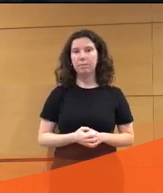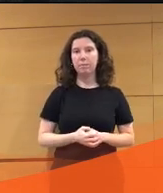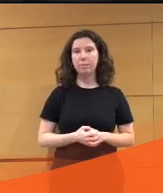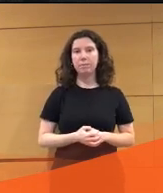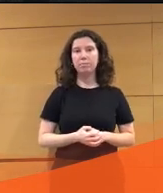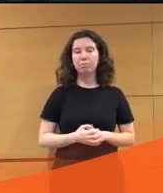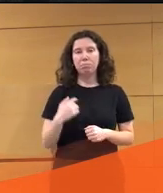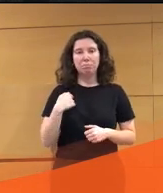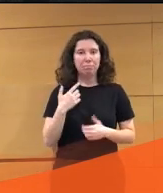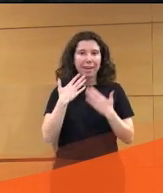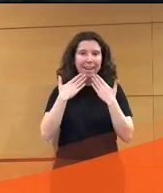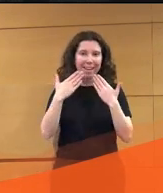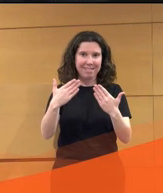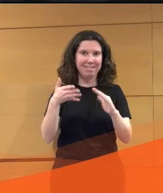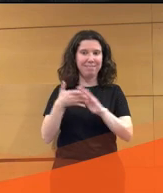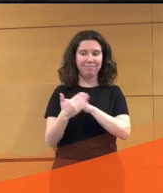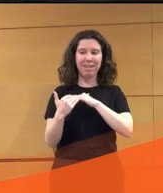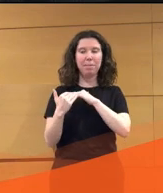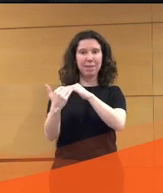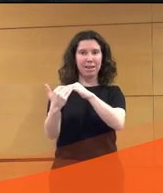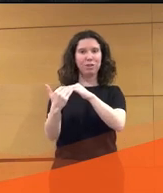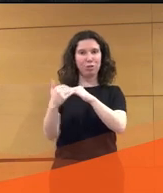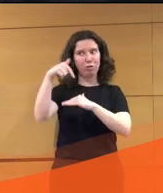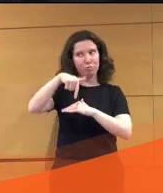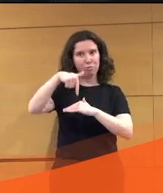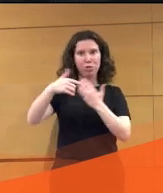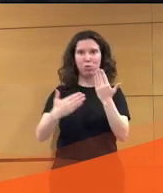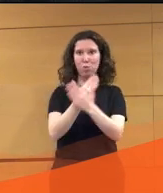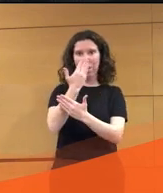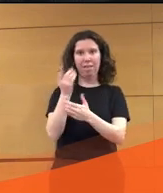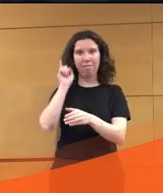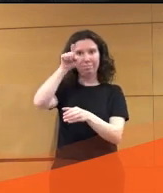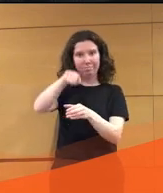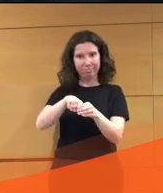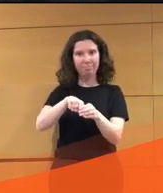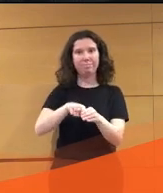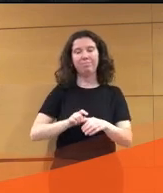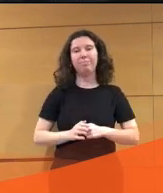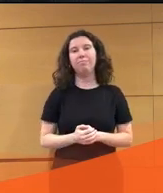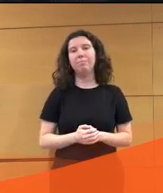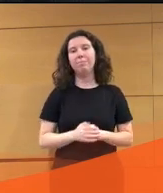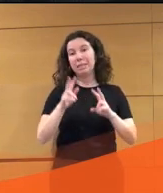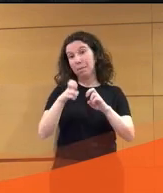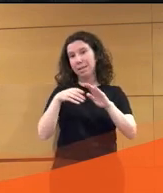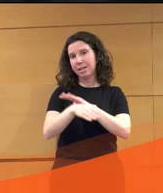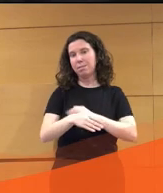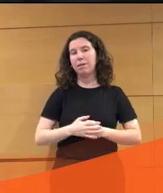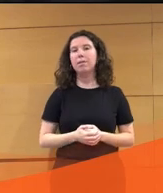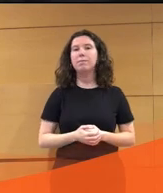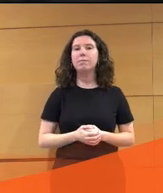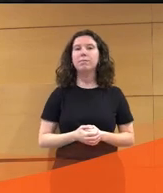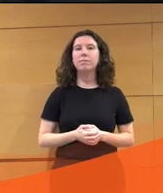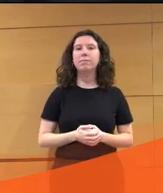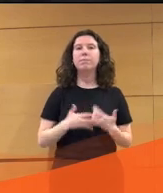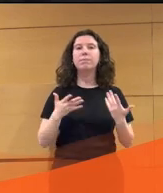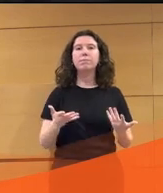estic molt agraït per aquesta invitació a participar en aquesta taula rodona i en aquesta jornada d'accessibilitat.